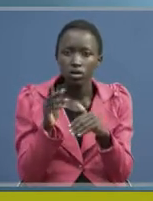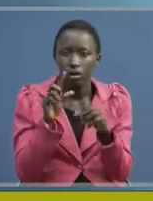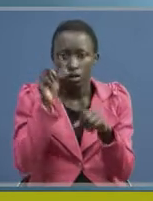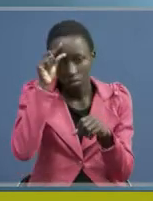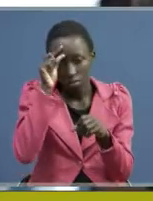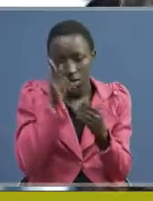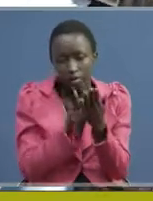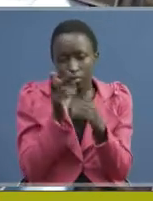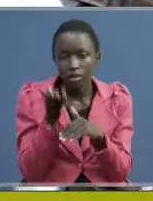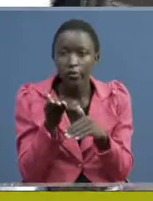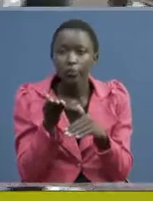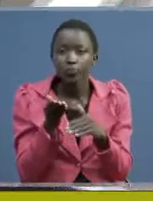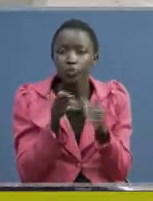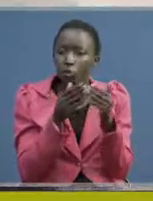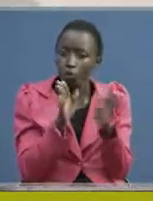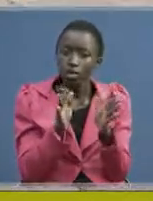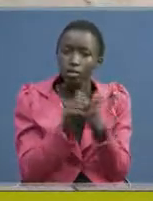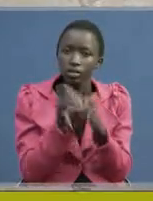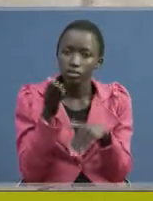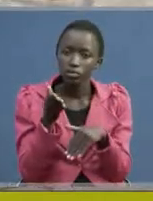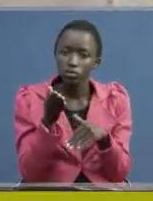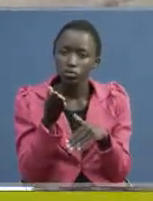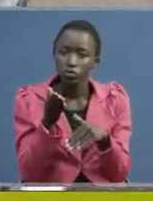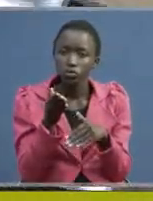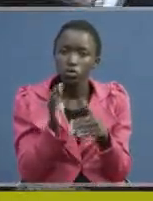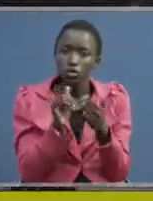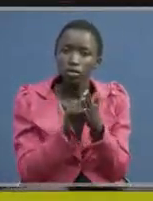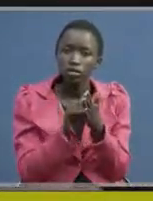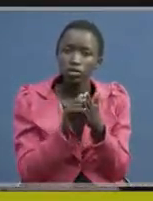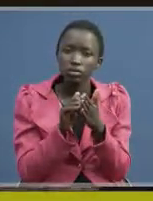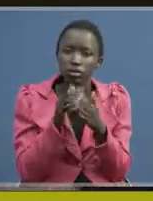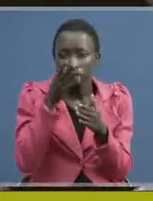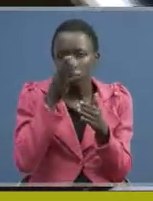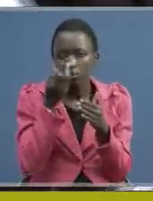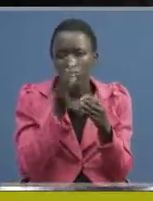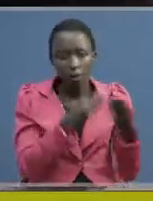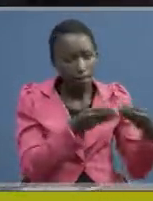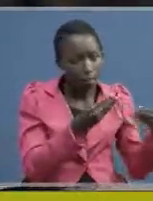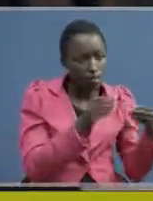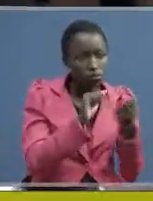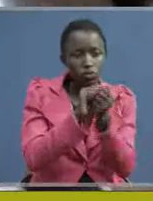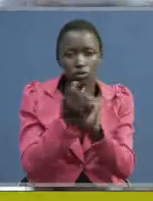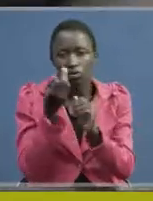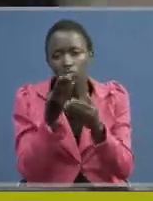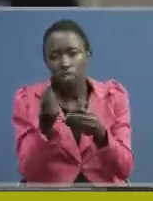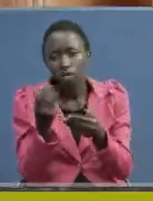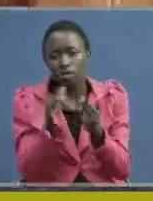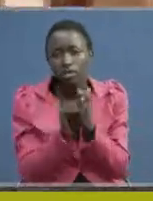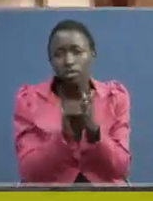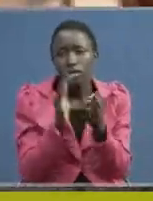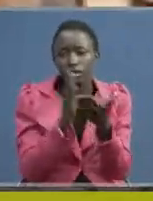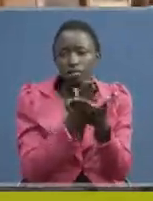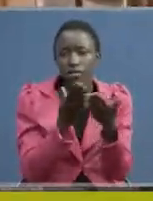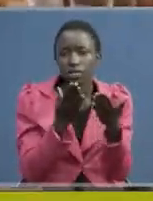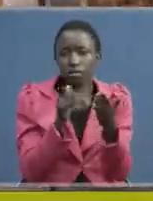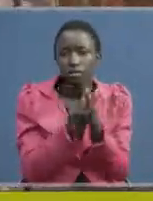government has put in place. Ni wazi kama meno ya ngiri kuwa ujanja unaozunguka ulimwengu wa biashara na ubadilishanaji wa sarafu ni mtego